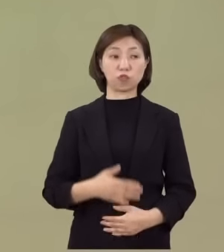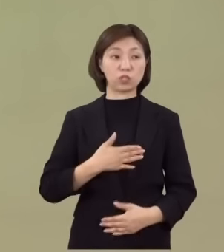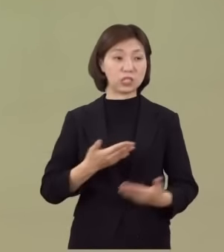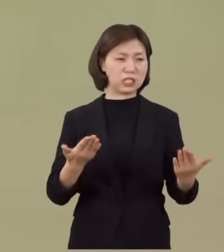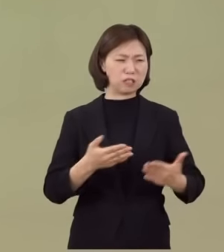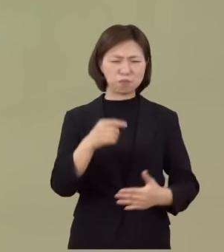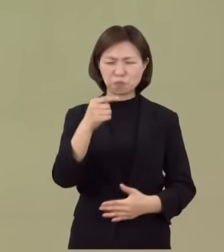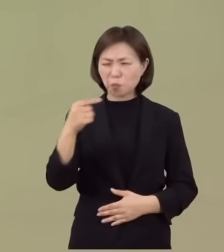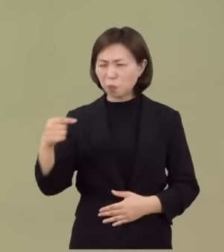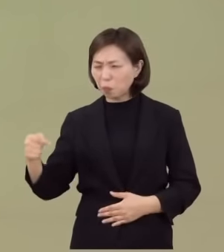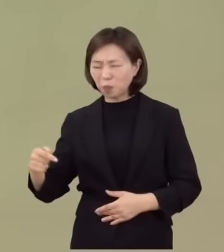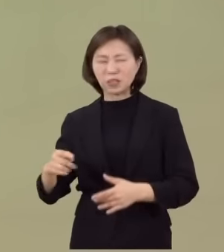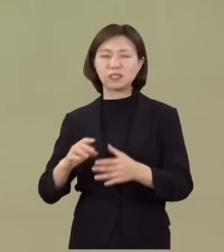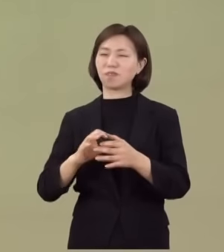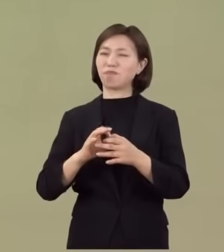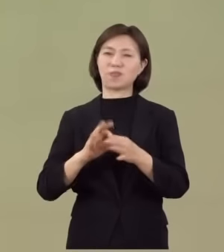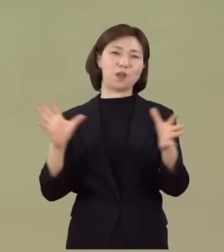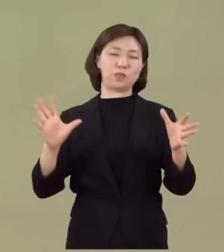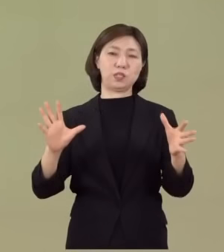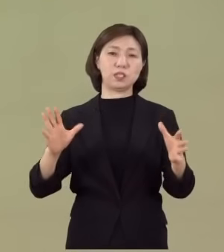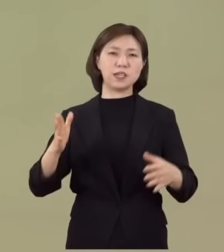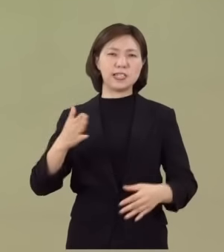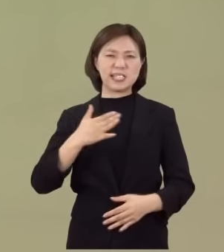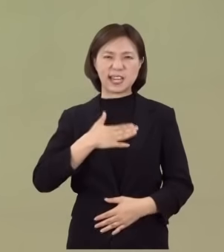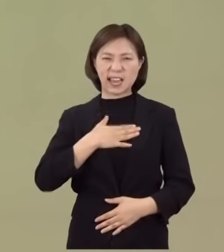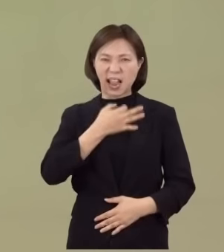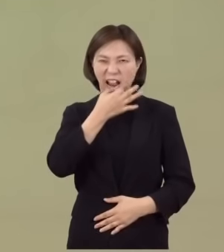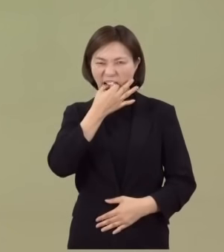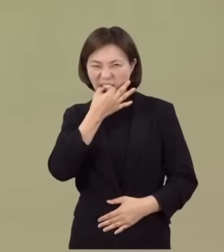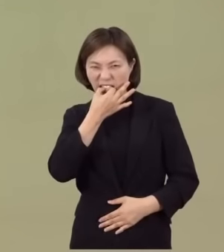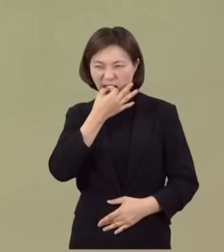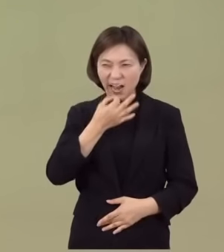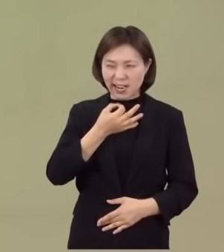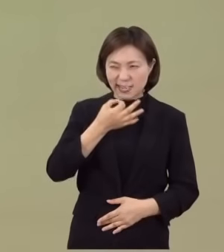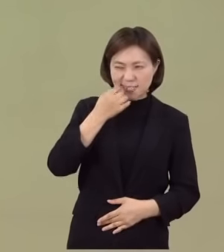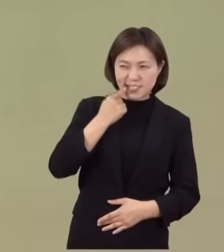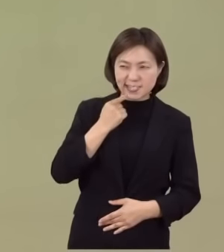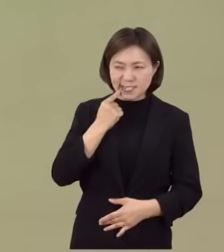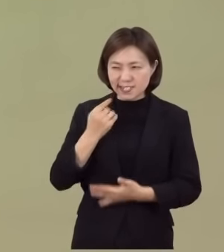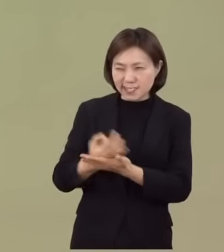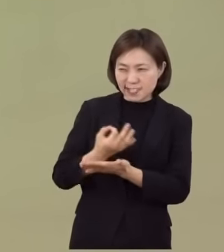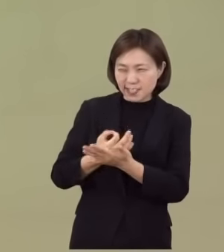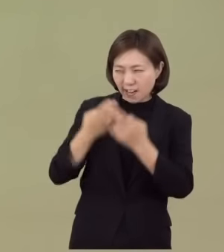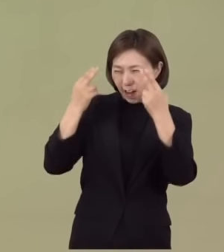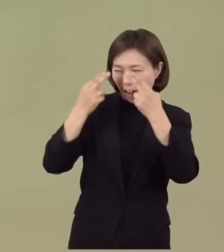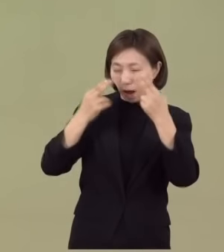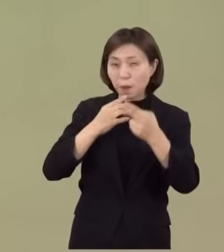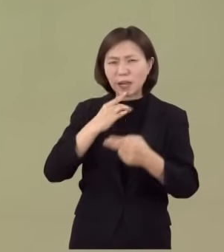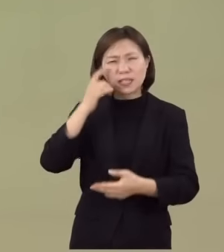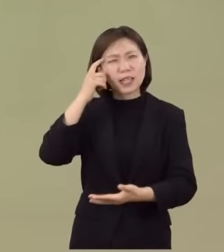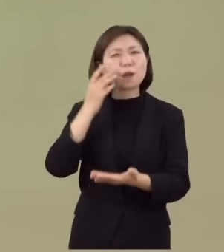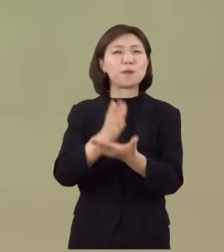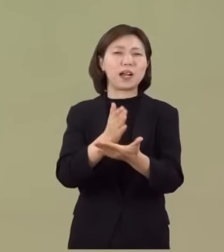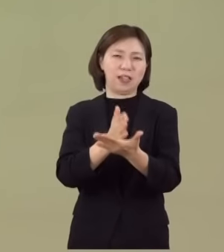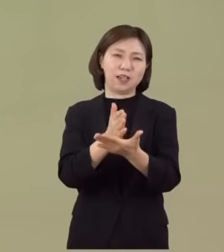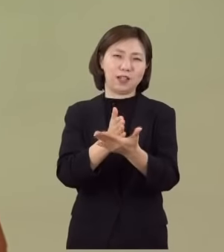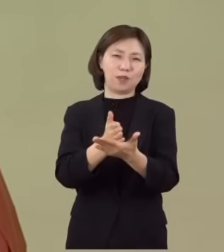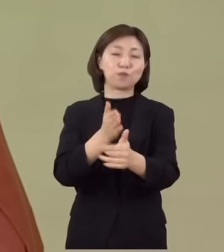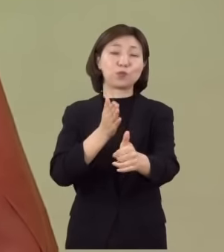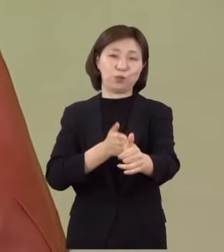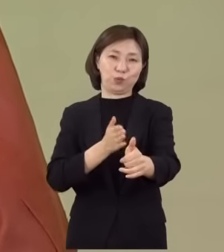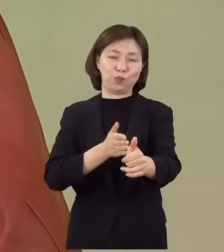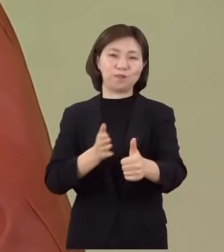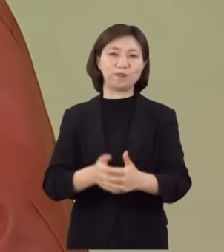어떤 일을 하든 내 욕망을 위해서 내 이기적인 내 자신의 이익을 위해서